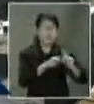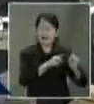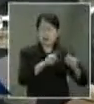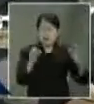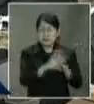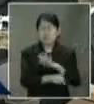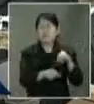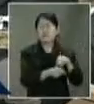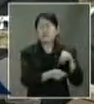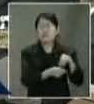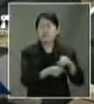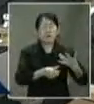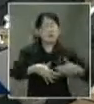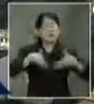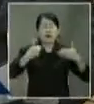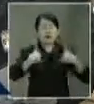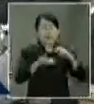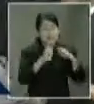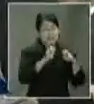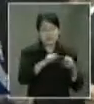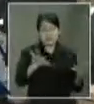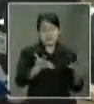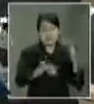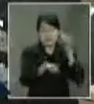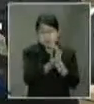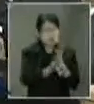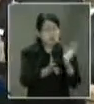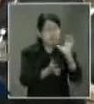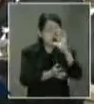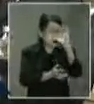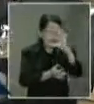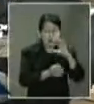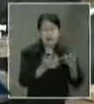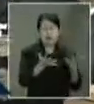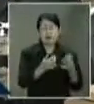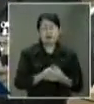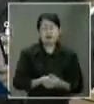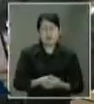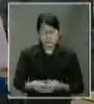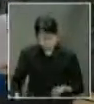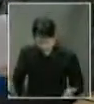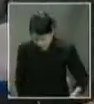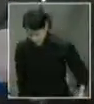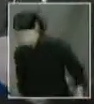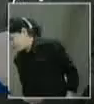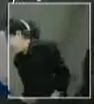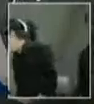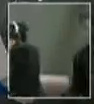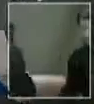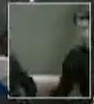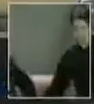ดตำรวจมันโค้งหัวชนกันแตกระนาวหมดนั่นพันธมิ